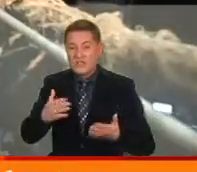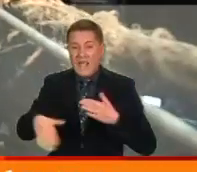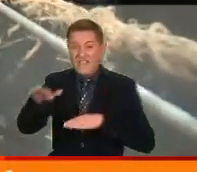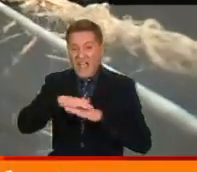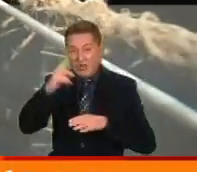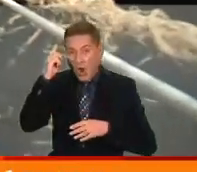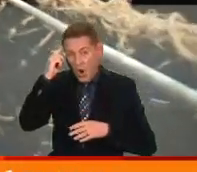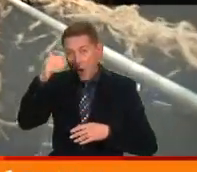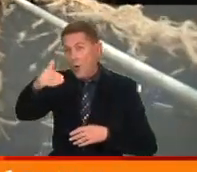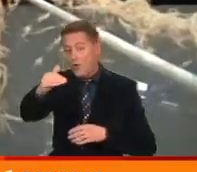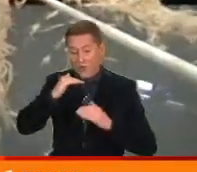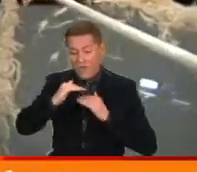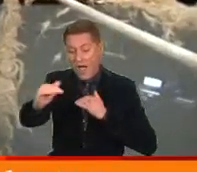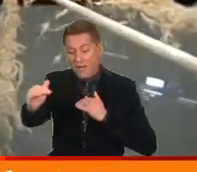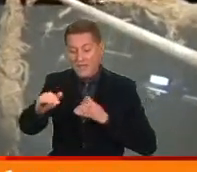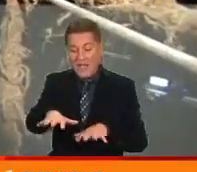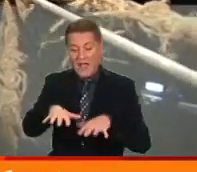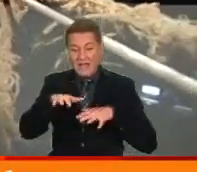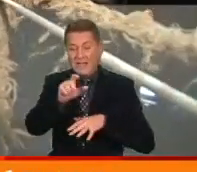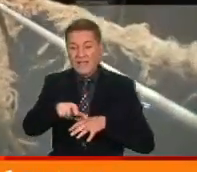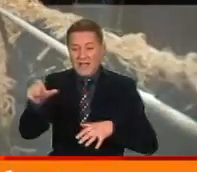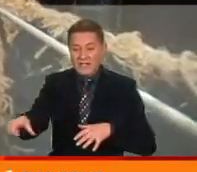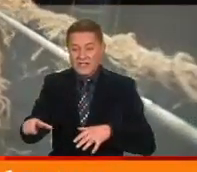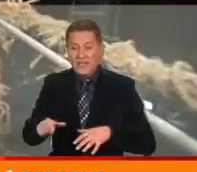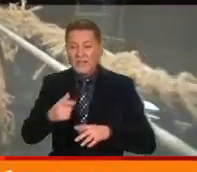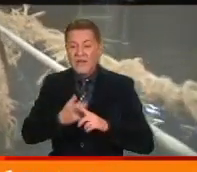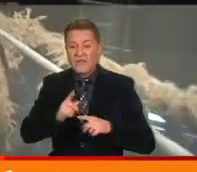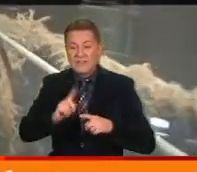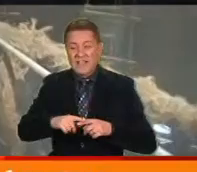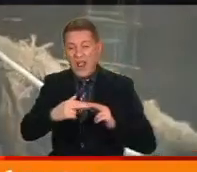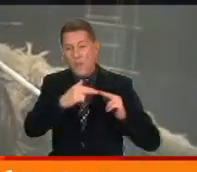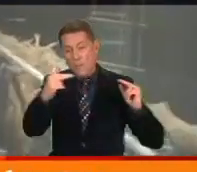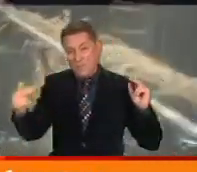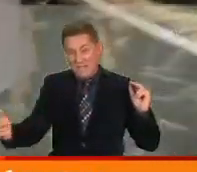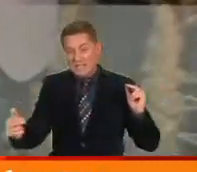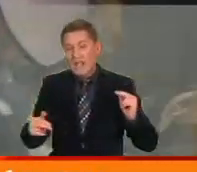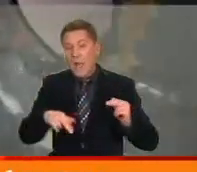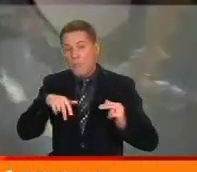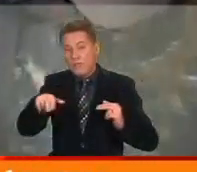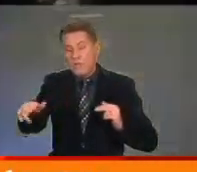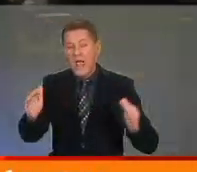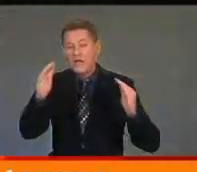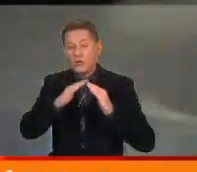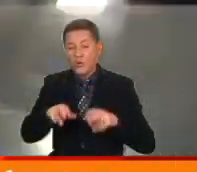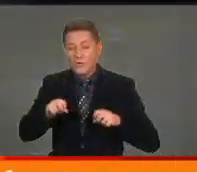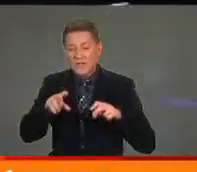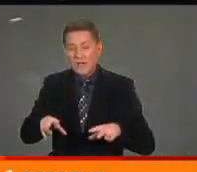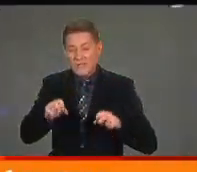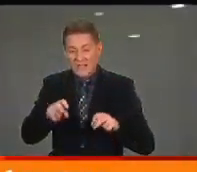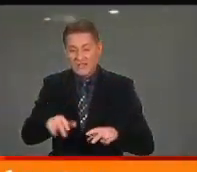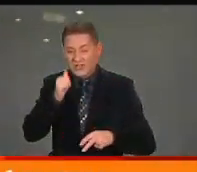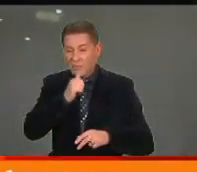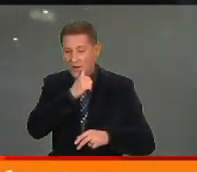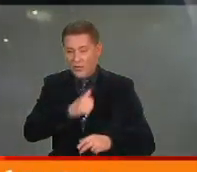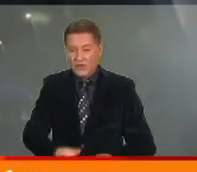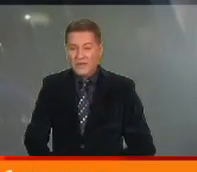глядачів. Ось подивіться, саме через цей міст головний герой Алекс, власне, потрапляє додому таємничих пригод. Я спускаюсь